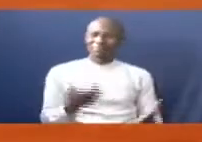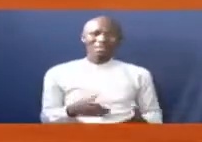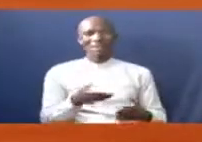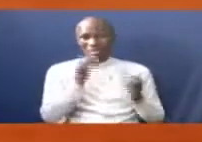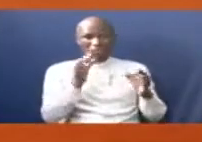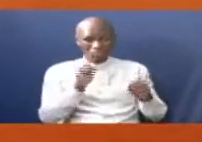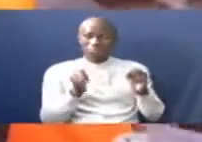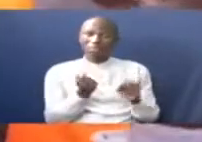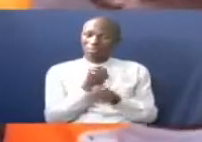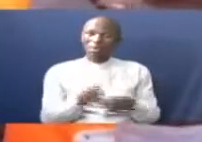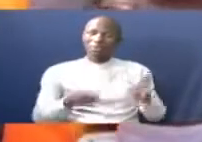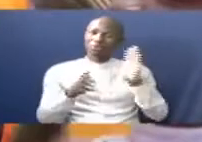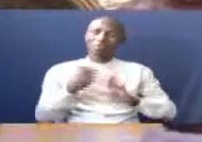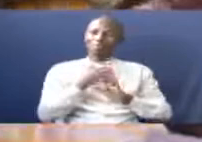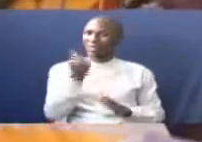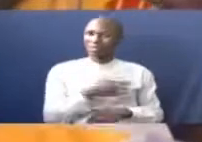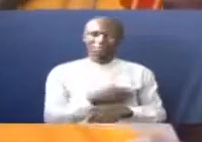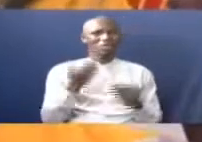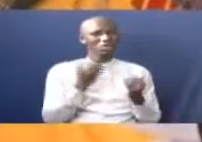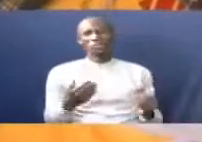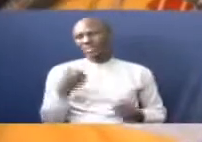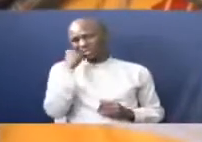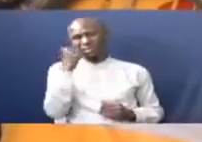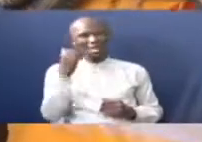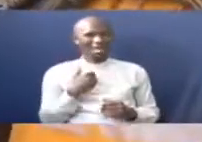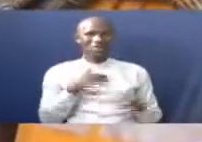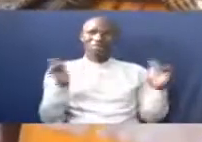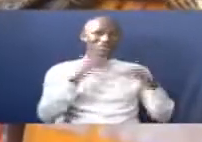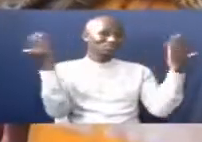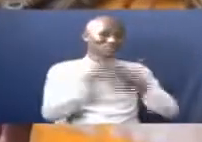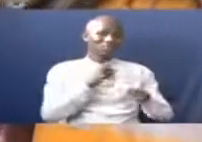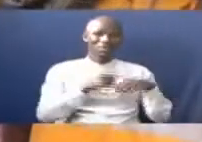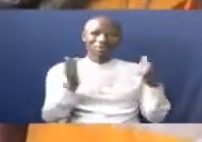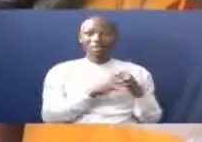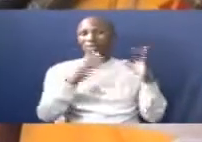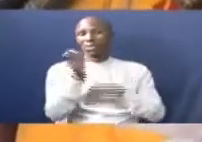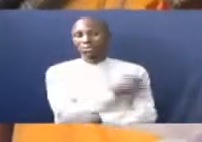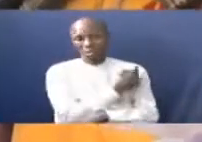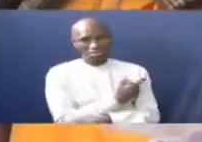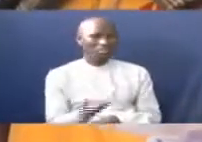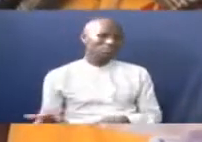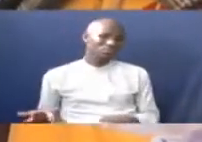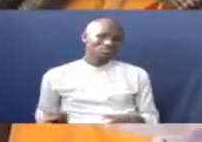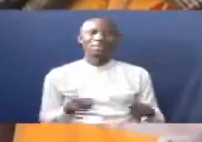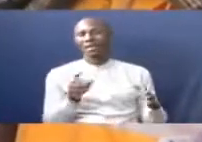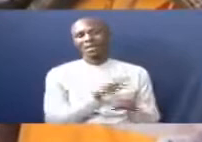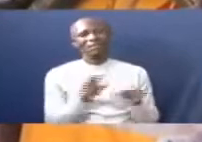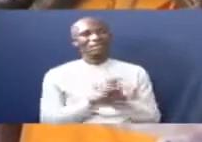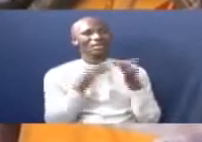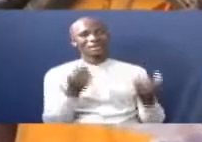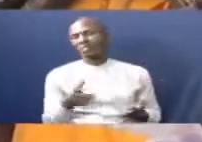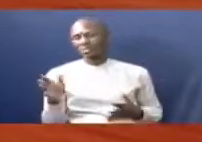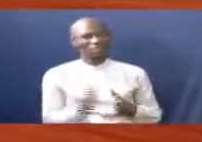metu ke lo ba ndo batoneka ju pa siane sia wo ye ona wi yo sa itatu tu ye kana hospitali na kila kintu jo ndi ba